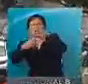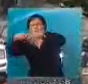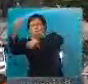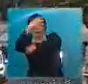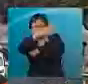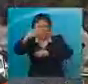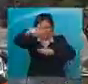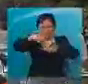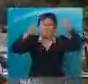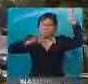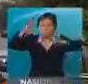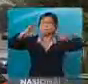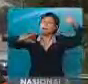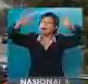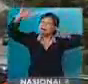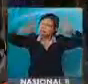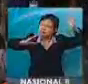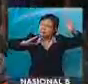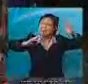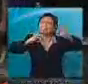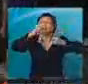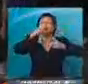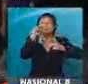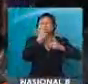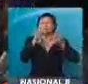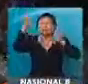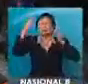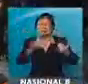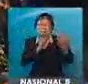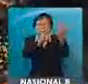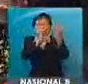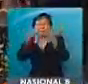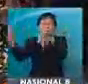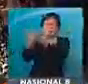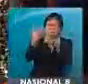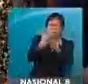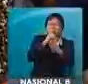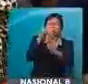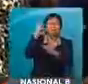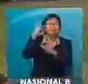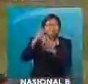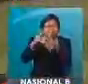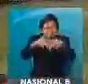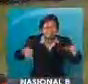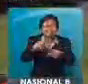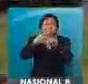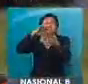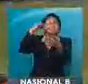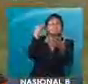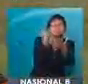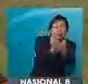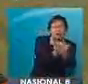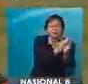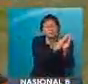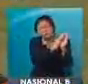dalam negara Malaysia kata beliau berdepan pelbagai ancaman yang tidak mengenal sempadan daripada keganasan sehinggalah kepada